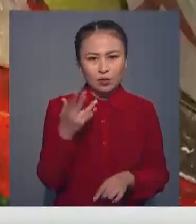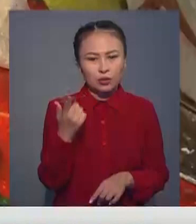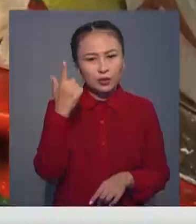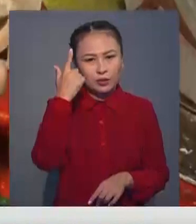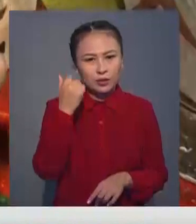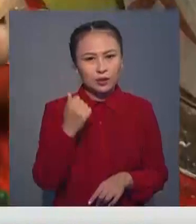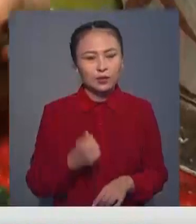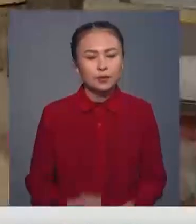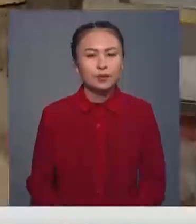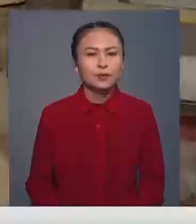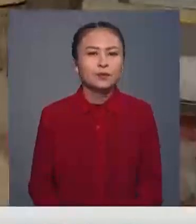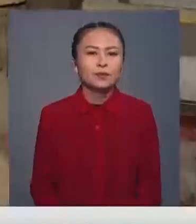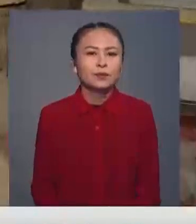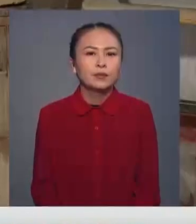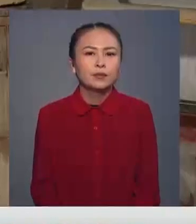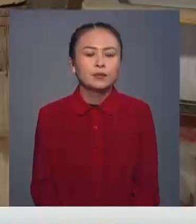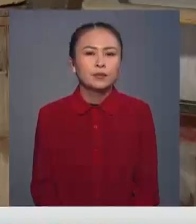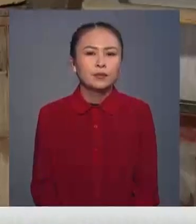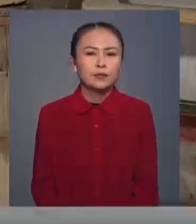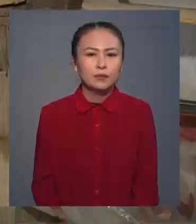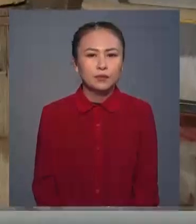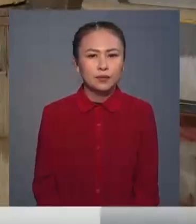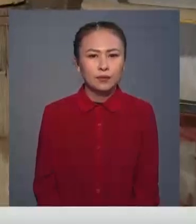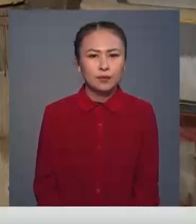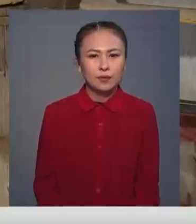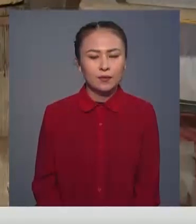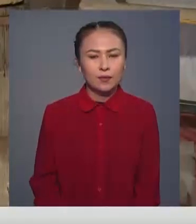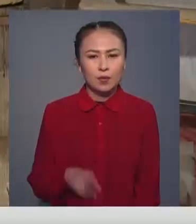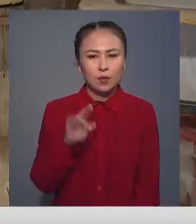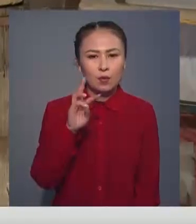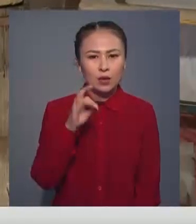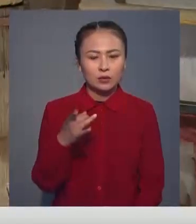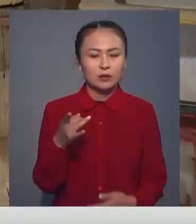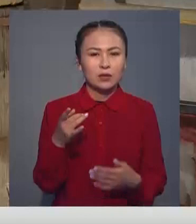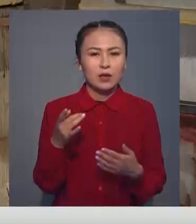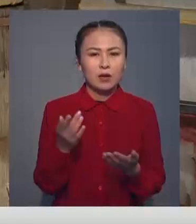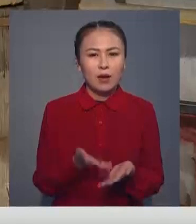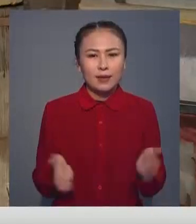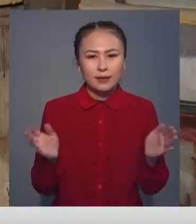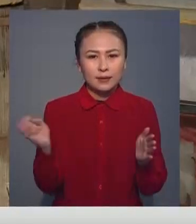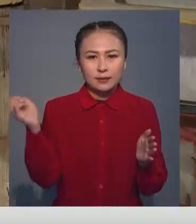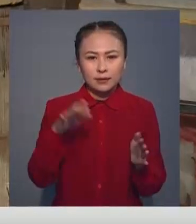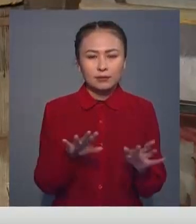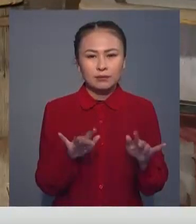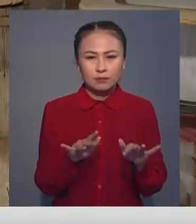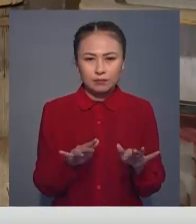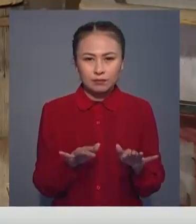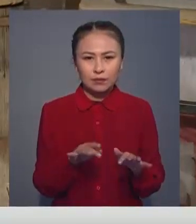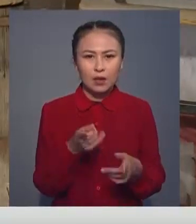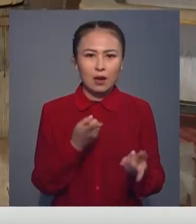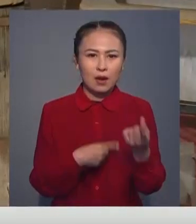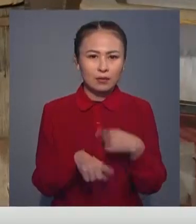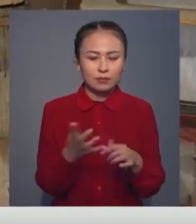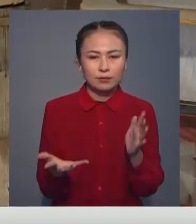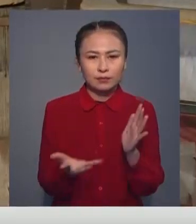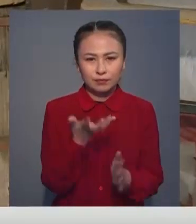білетін жандардың бірі. Мына топ құмаршықты осылай тұрғанда қазанға саласың, қайнатасың, қайтадан